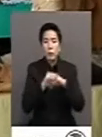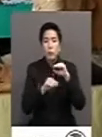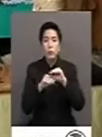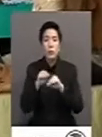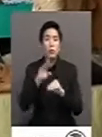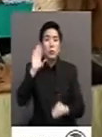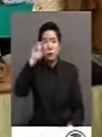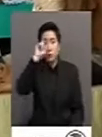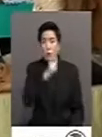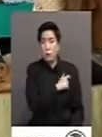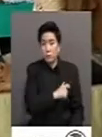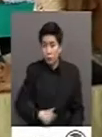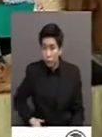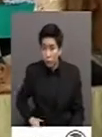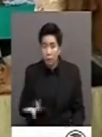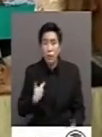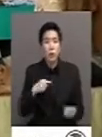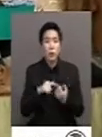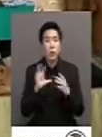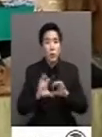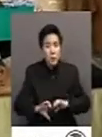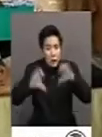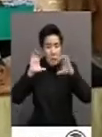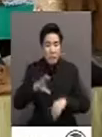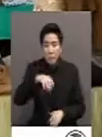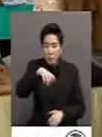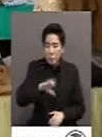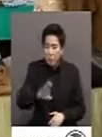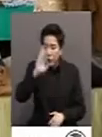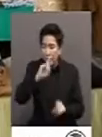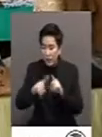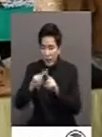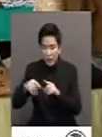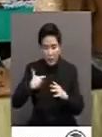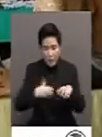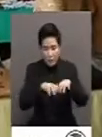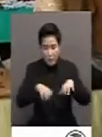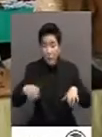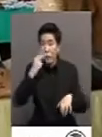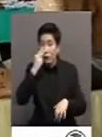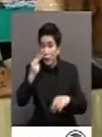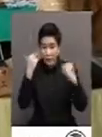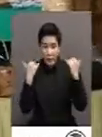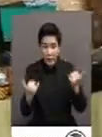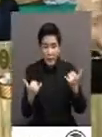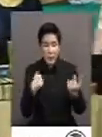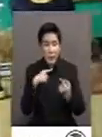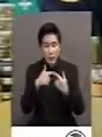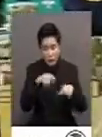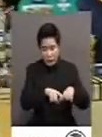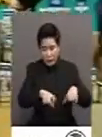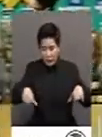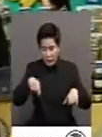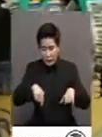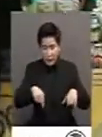ชดำริรวมไปถึงบริษัททางภาครัฐและเอกชนวันนี้จะมีอะไรที่น่าสนใจกันบ้างเดี๋ยวเราลองมาดูกันนะคะอย่างบูธนี้คุณผู้ชม